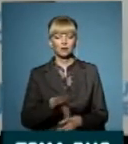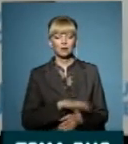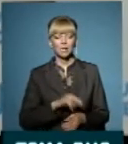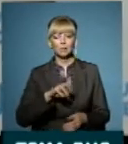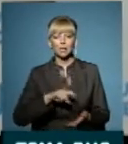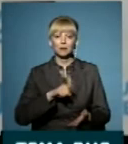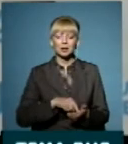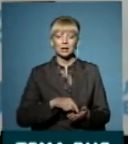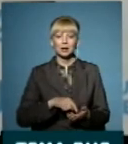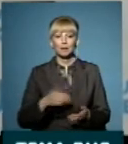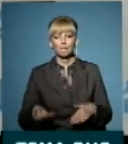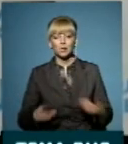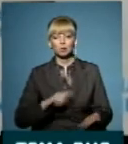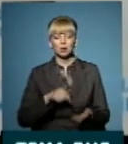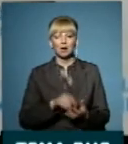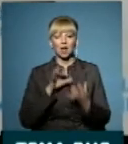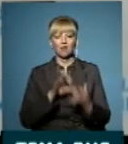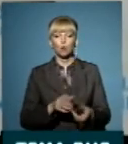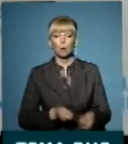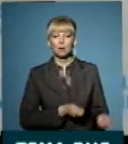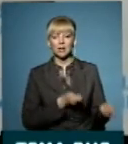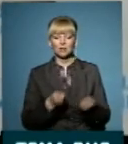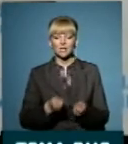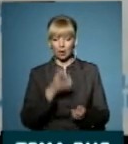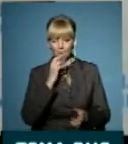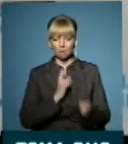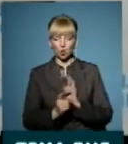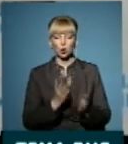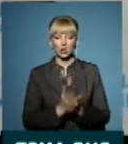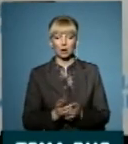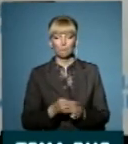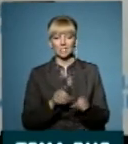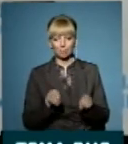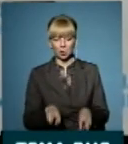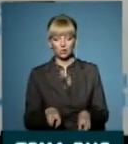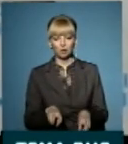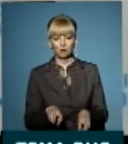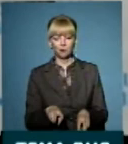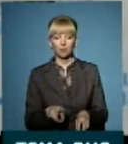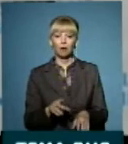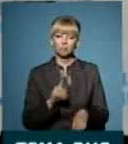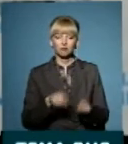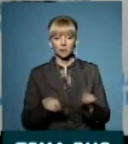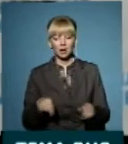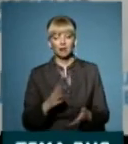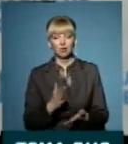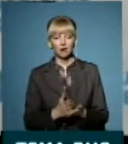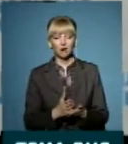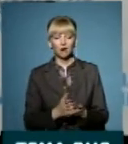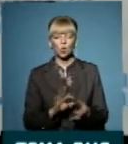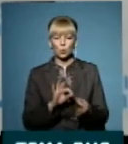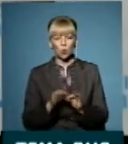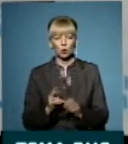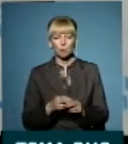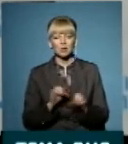приміські та міжміські автобусні перевезення, маршрути є безпечними. Але деякі є нюанси